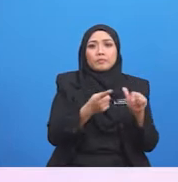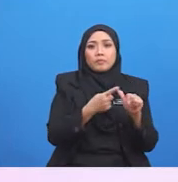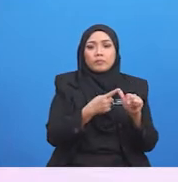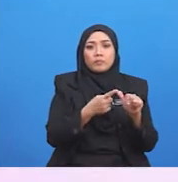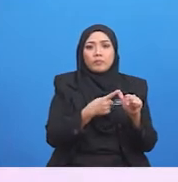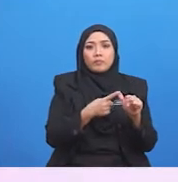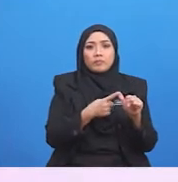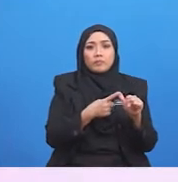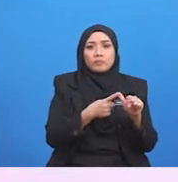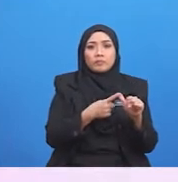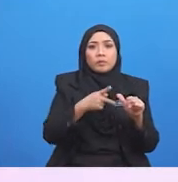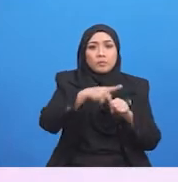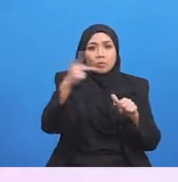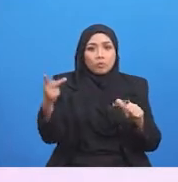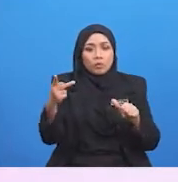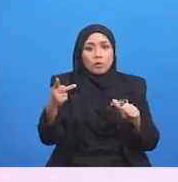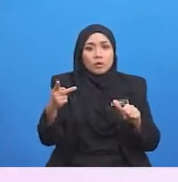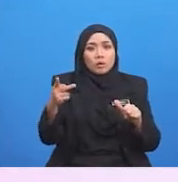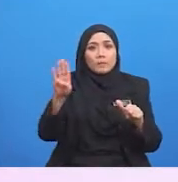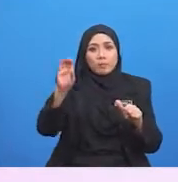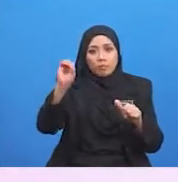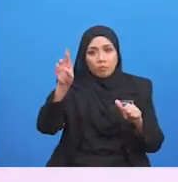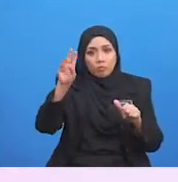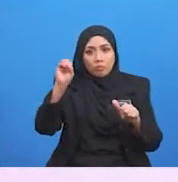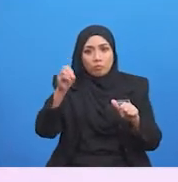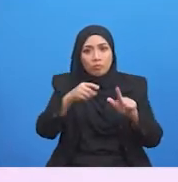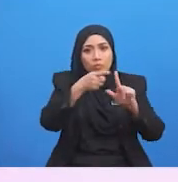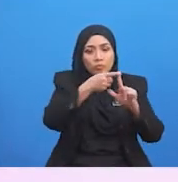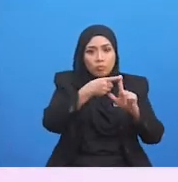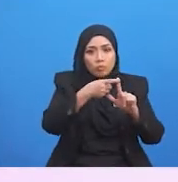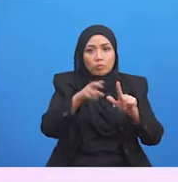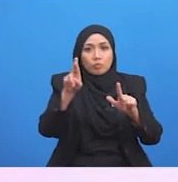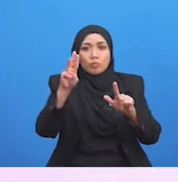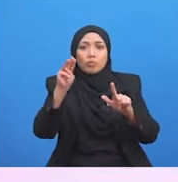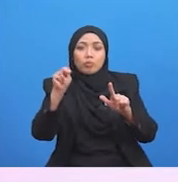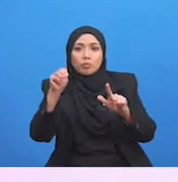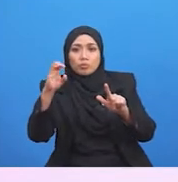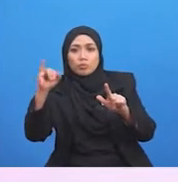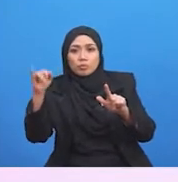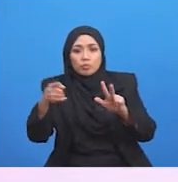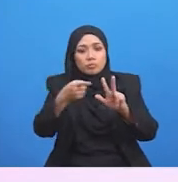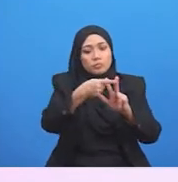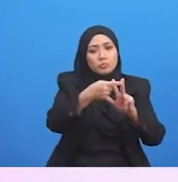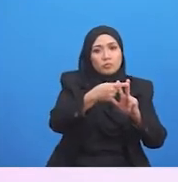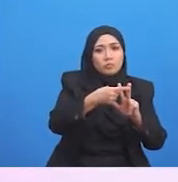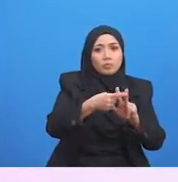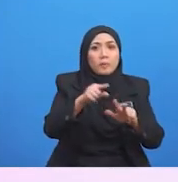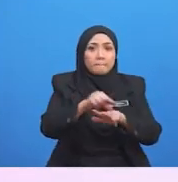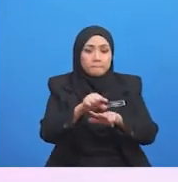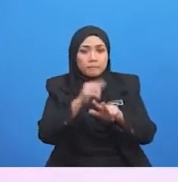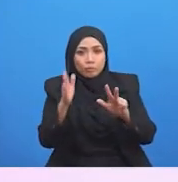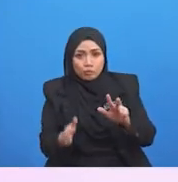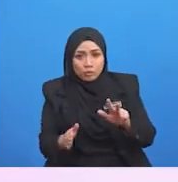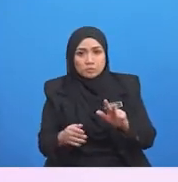pengeluar, dijual kepada pemborong, pemborong jual pada peruncit dan akhirnya produk sampai kepada pengguna.